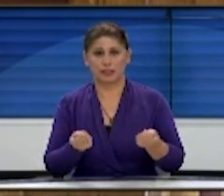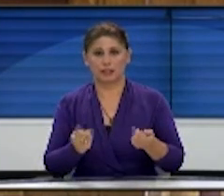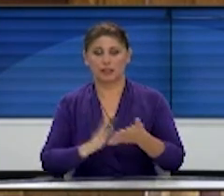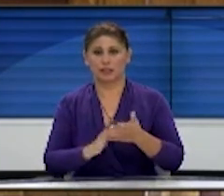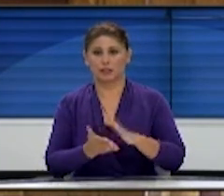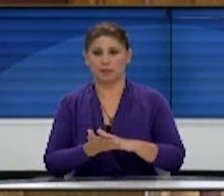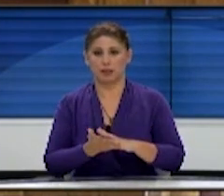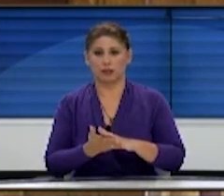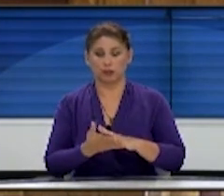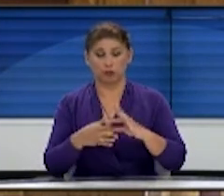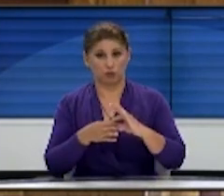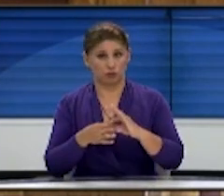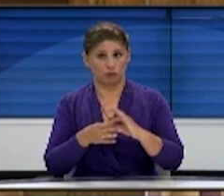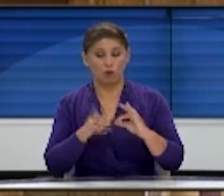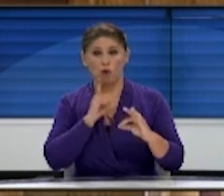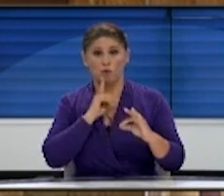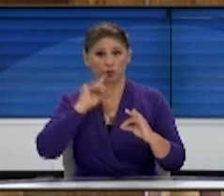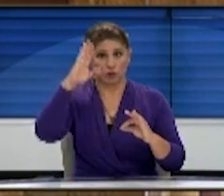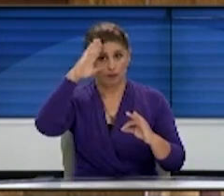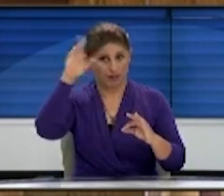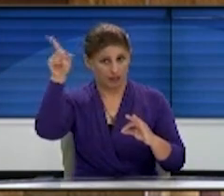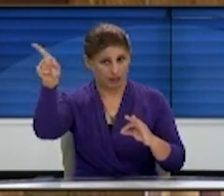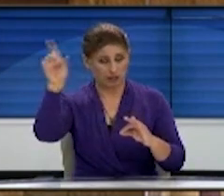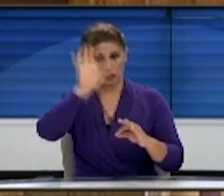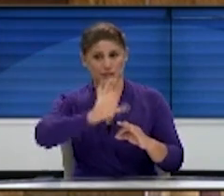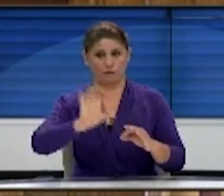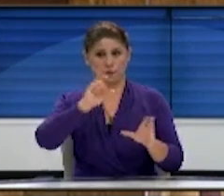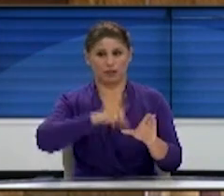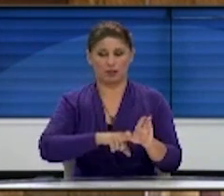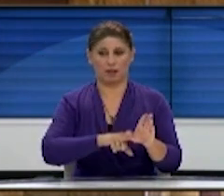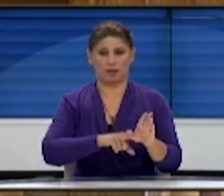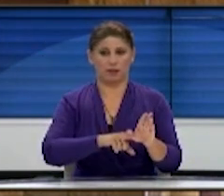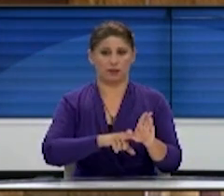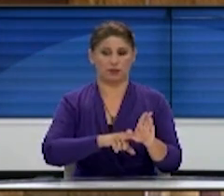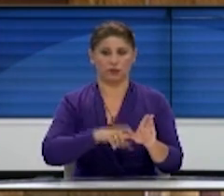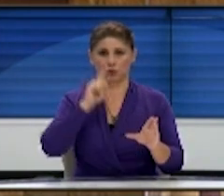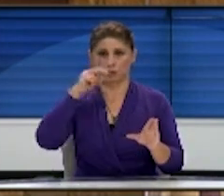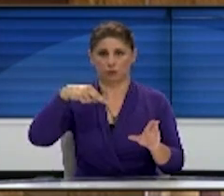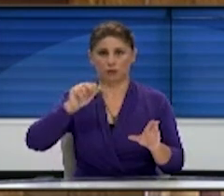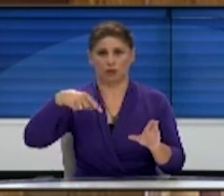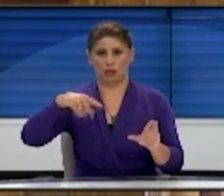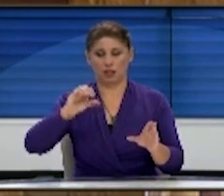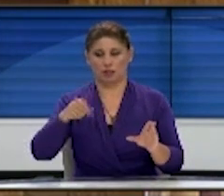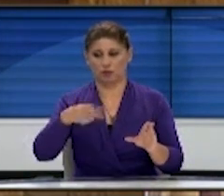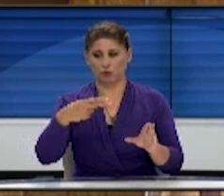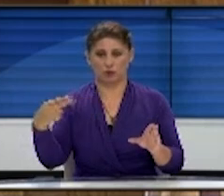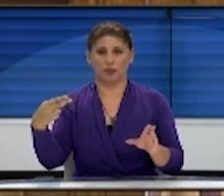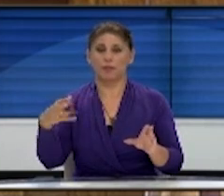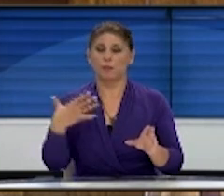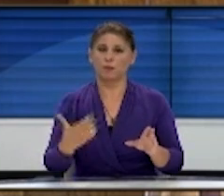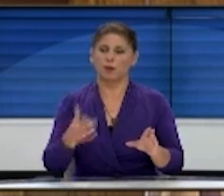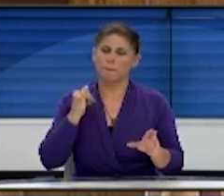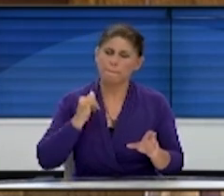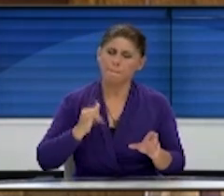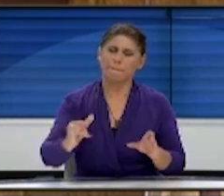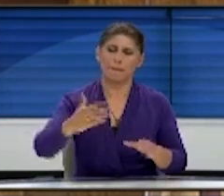τις πρακτικές των συμμάχων, όπως των Ηνωμένων Πολιτειών, της Ευρωπαϊκής Ένωσης, του ΝΑΤΟ, στο ζήτημα αυτό που έχουν μια